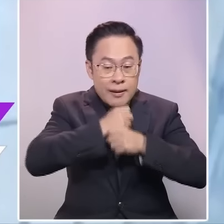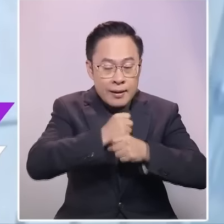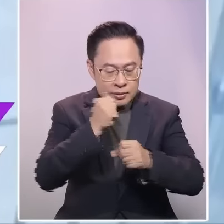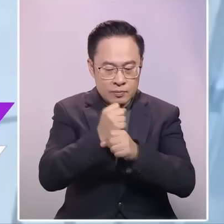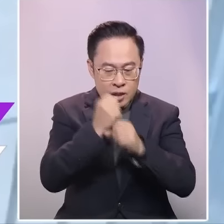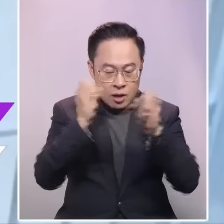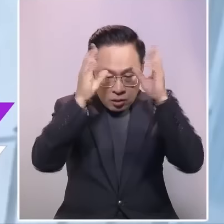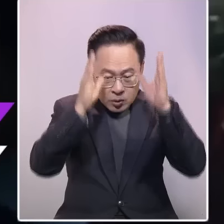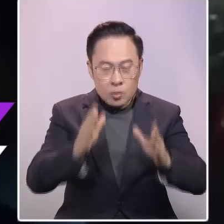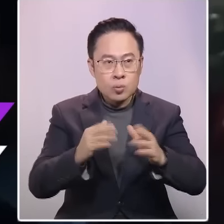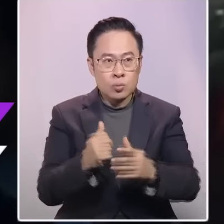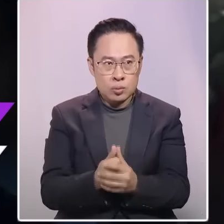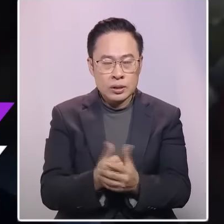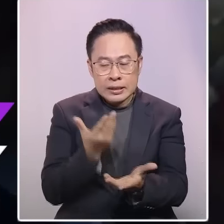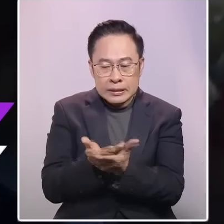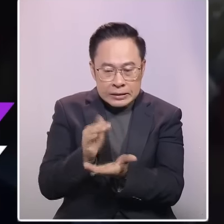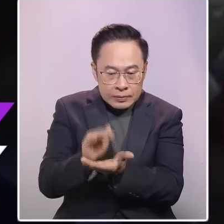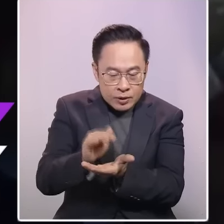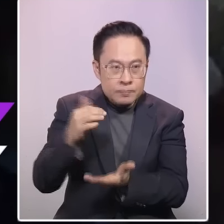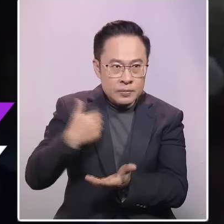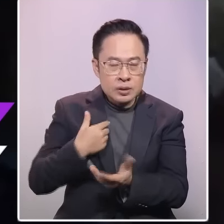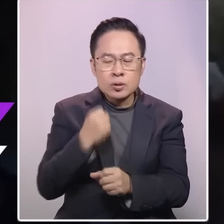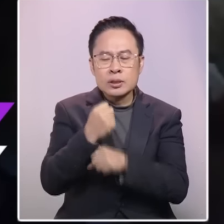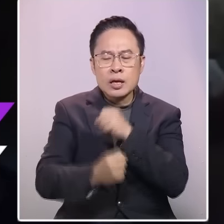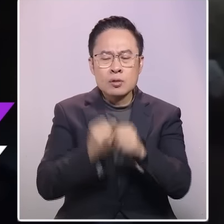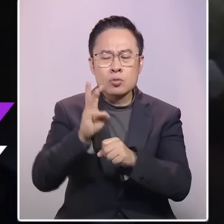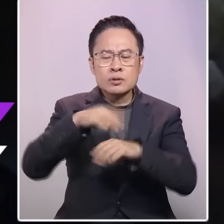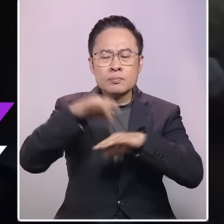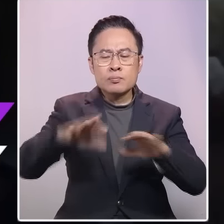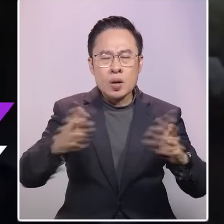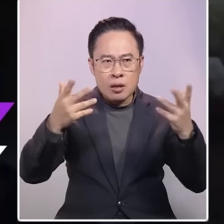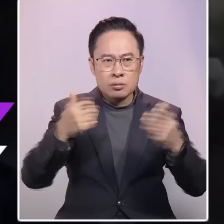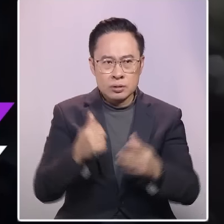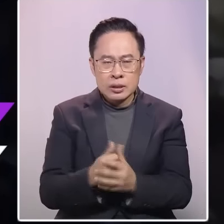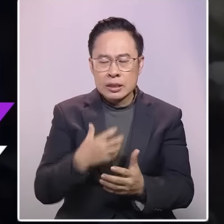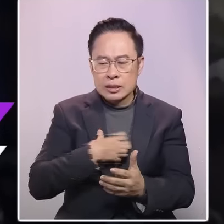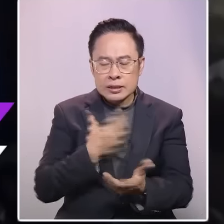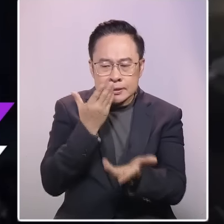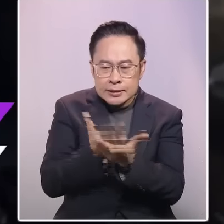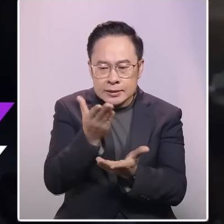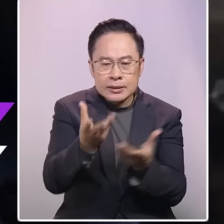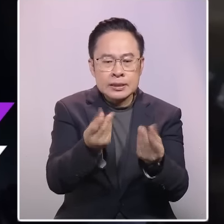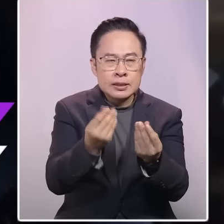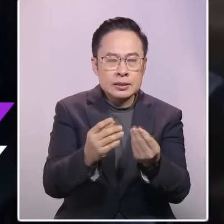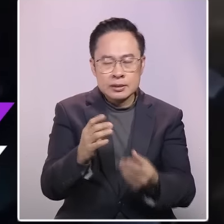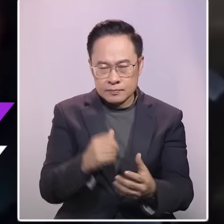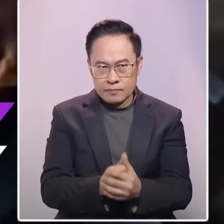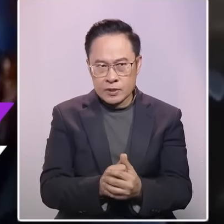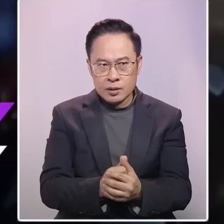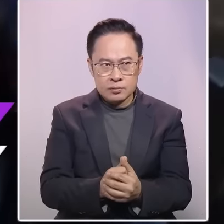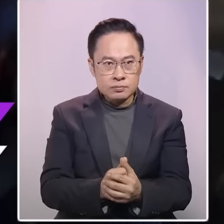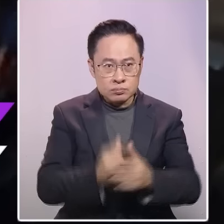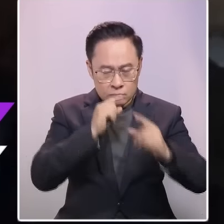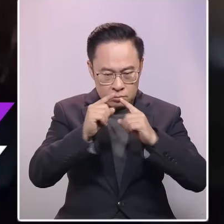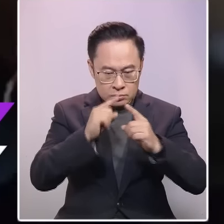อยู่เยอะแหละจะซื้อที่ดินเอาไว้มาเลี้ยงวัวคุณยายก็บอกว่าเออตอนนั้นมีที่ดินอยู่พอดีเลยอยากจะขายก็เลยตัดสินใจ